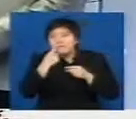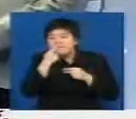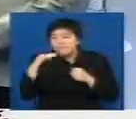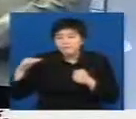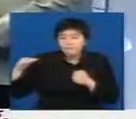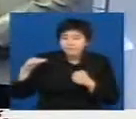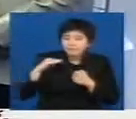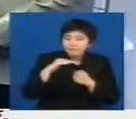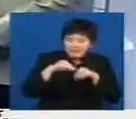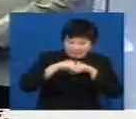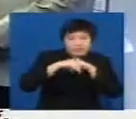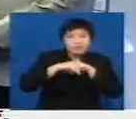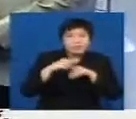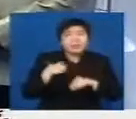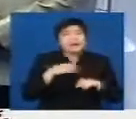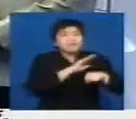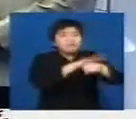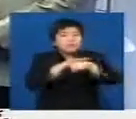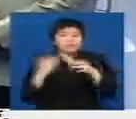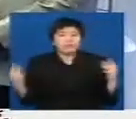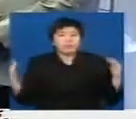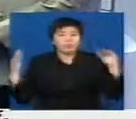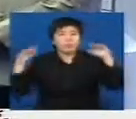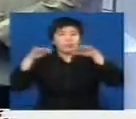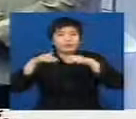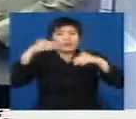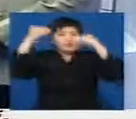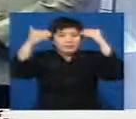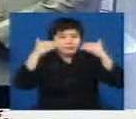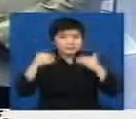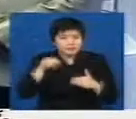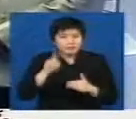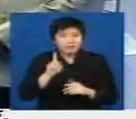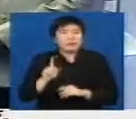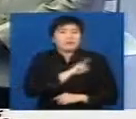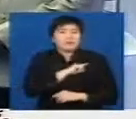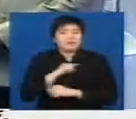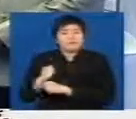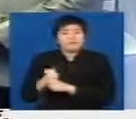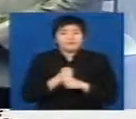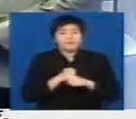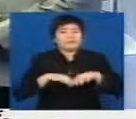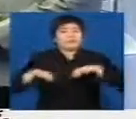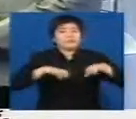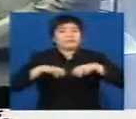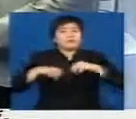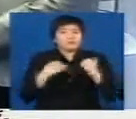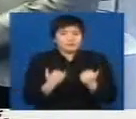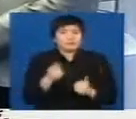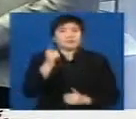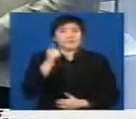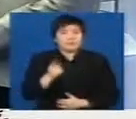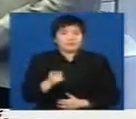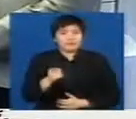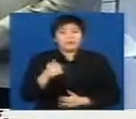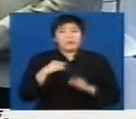องนะก็คือว่าอยากให้ทุกคนมีส่วนร่วมกับกิจกรรมนี้นะฮะแล้วก็เป็นเจ้าภาพในการที่จะต้อนรับผู้นำ เยอะจริง เ ลยเช้า